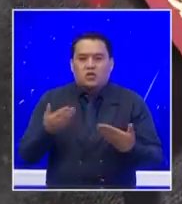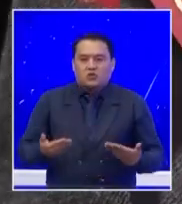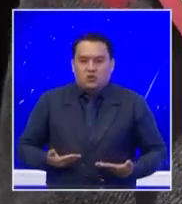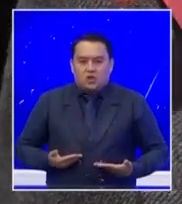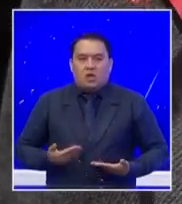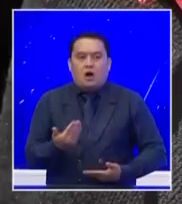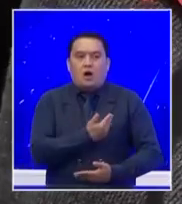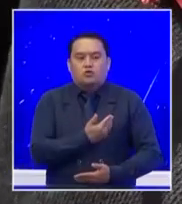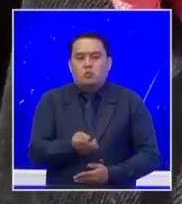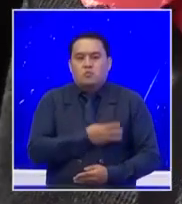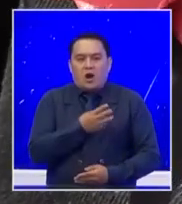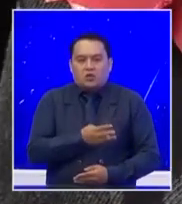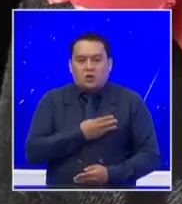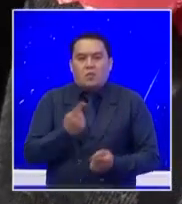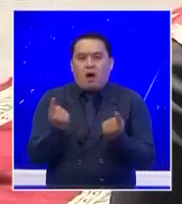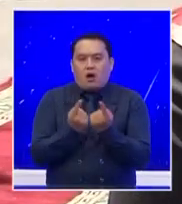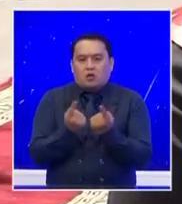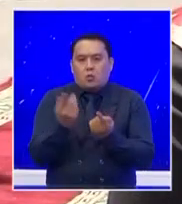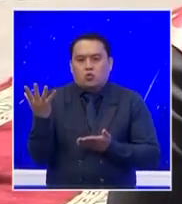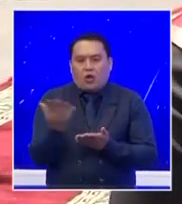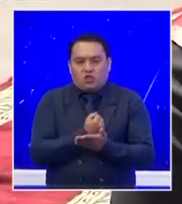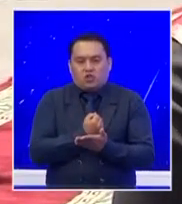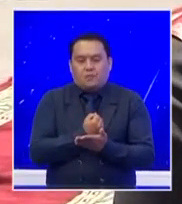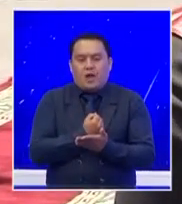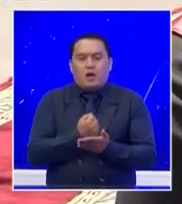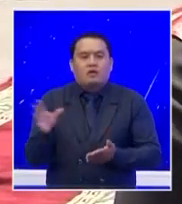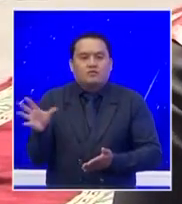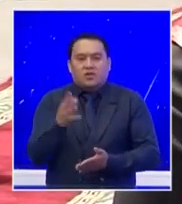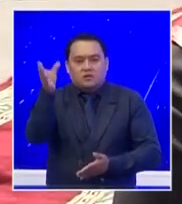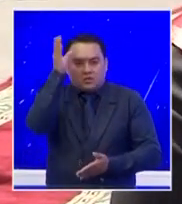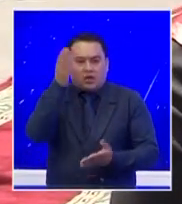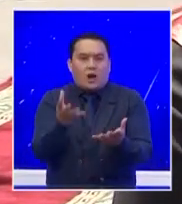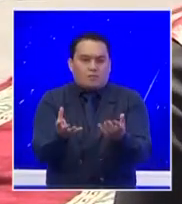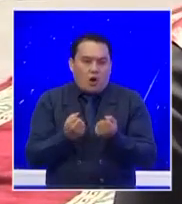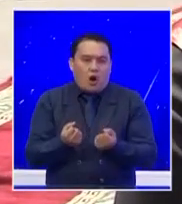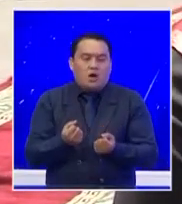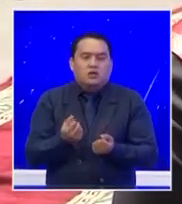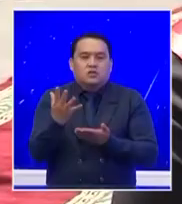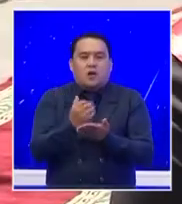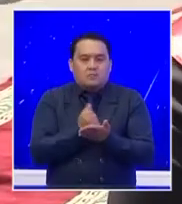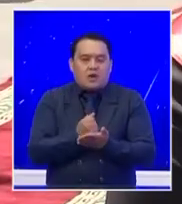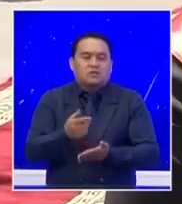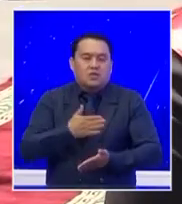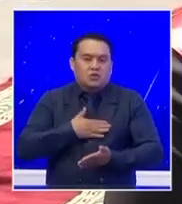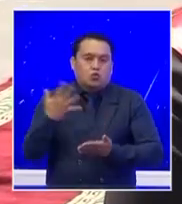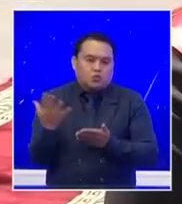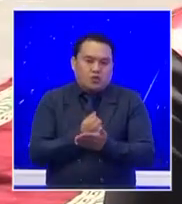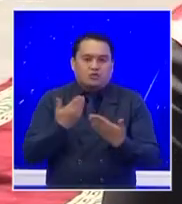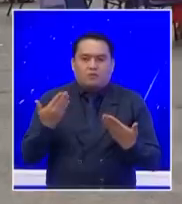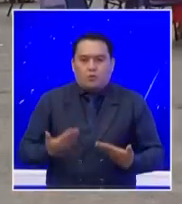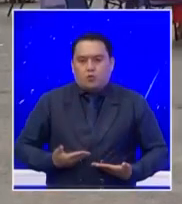Во всем я хочу пожелать своим любимым одноклассникам удачи. Все знания, которые мы получили в стенах лицея, станут залогом нашего успешного